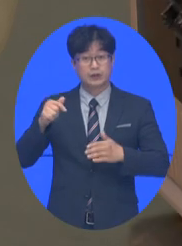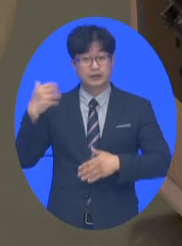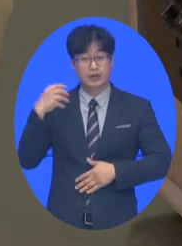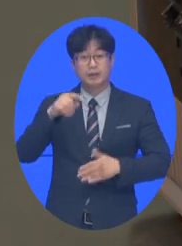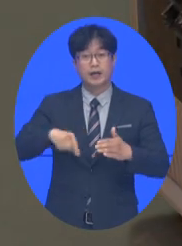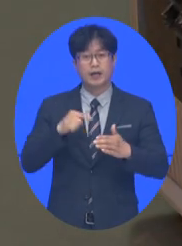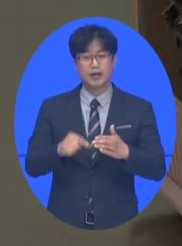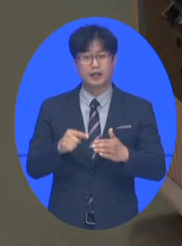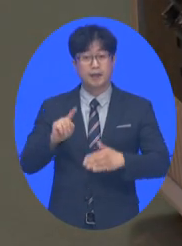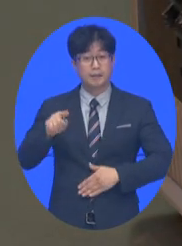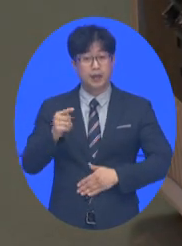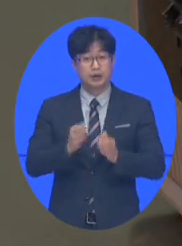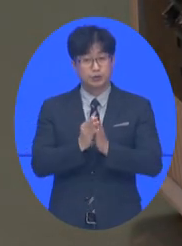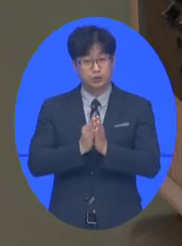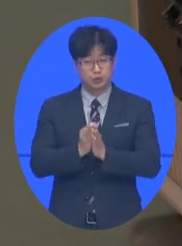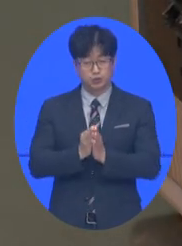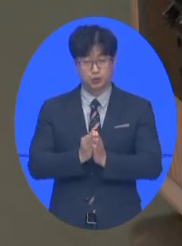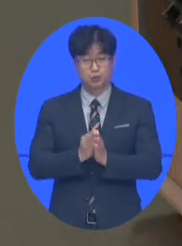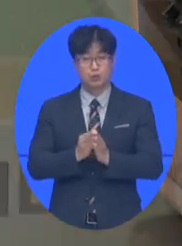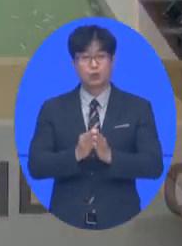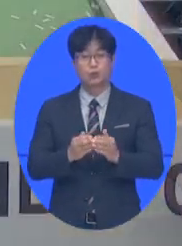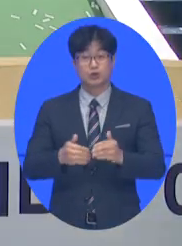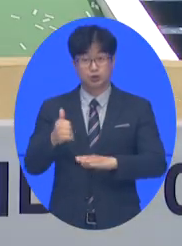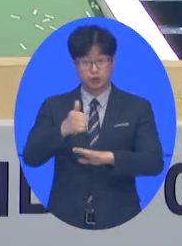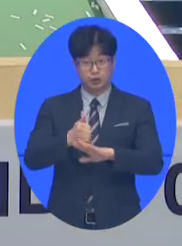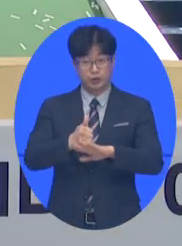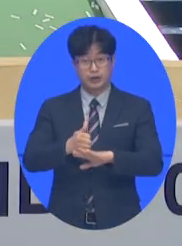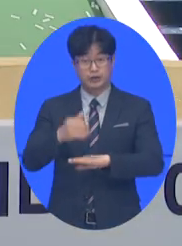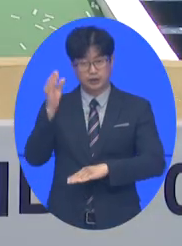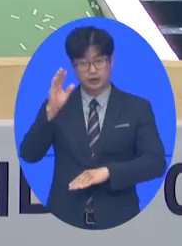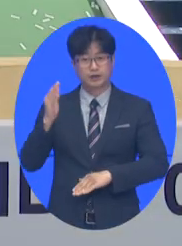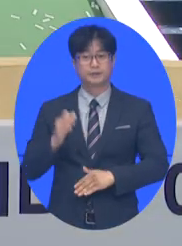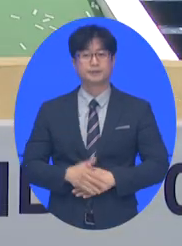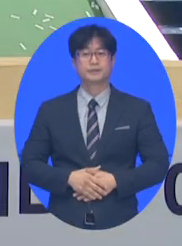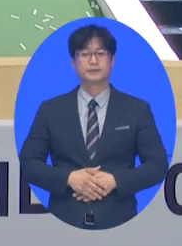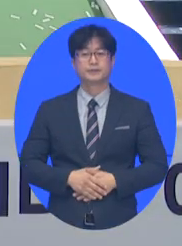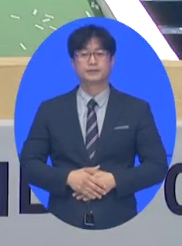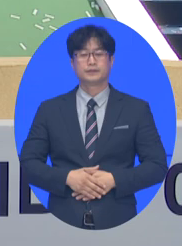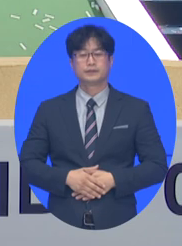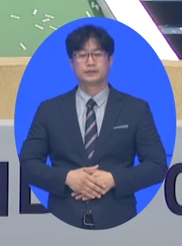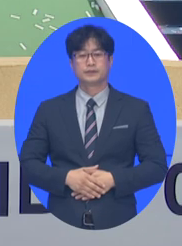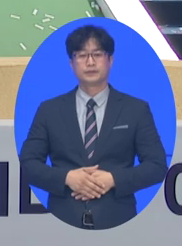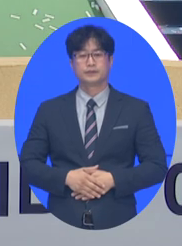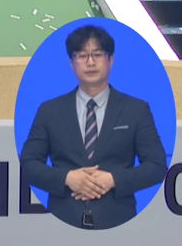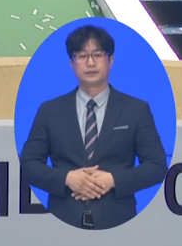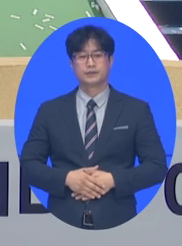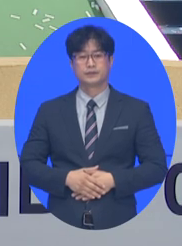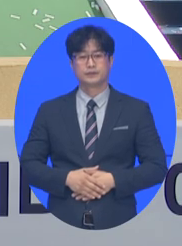투자 유치에도 한층 탄력을 받게 됐습니다. 경기 CCTV 최창순입니다.